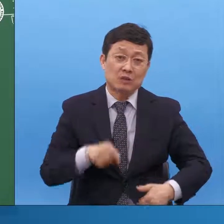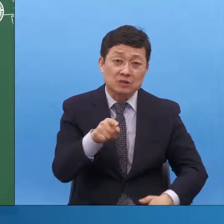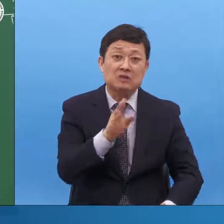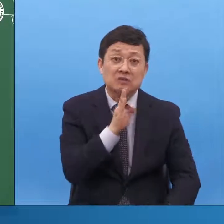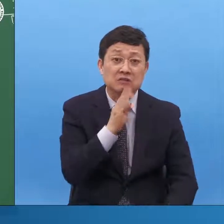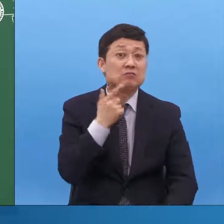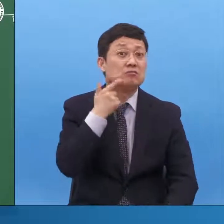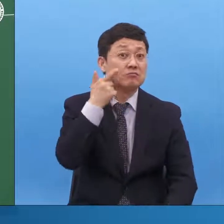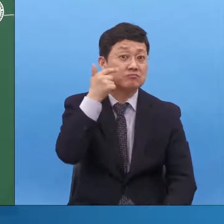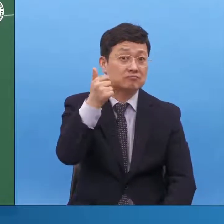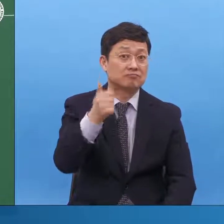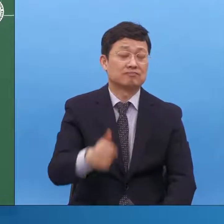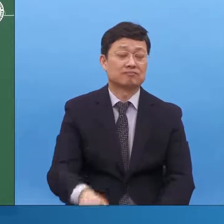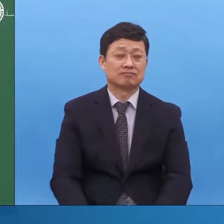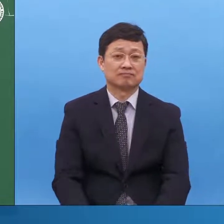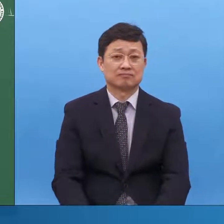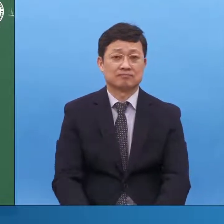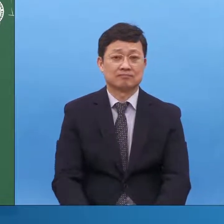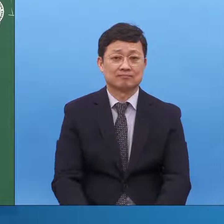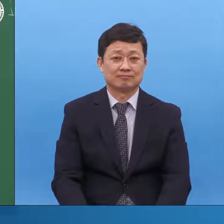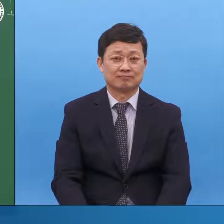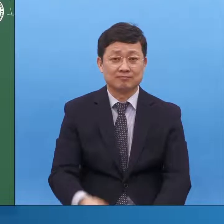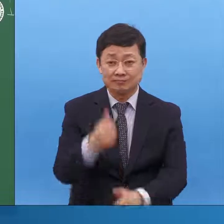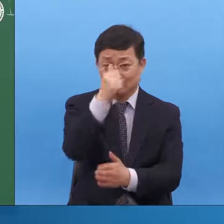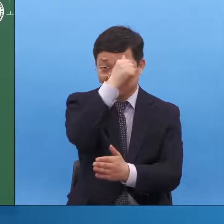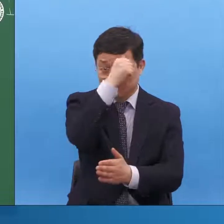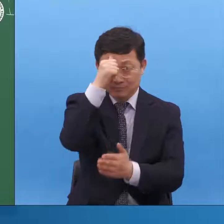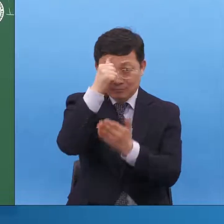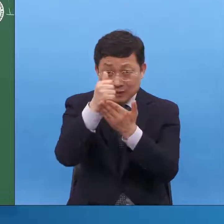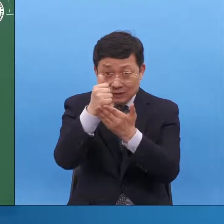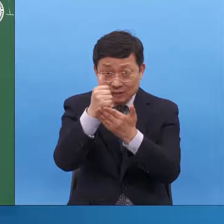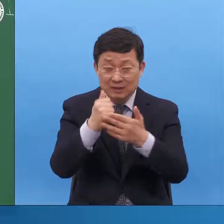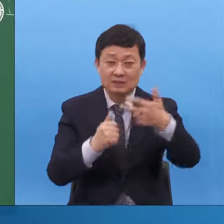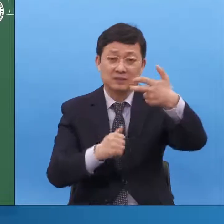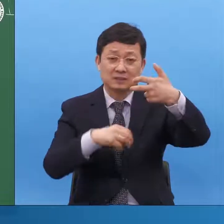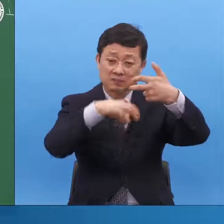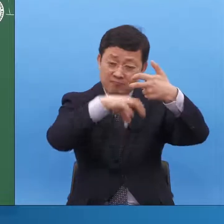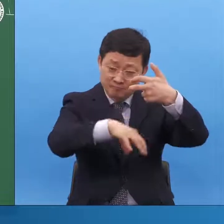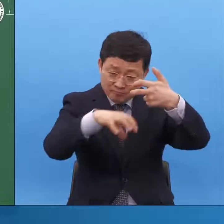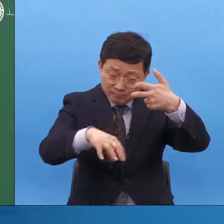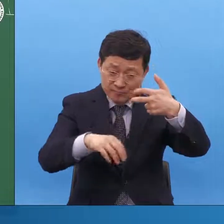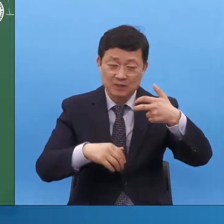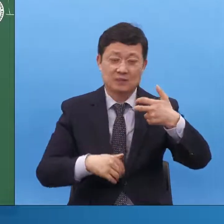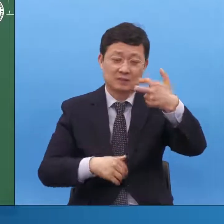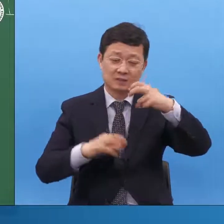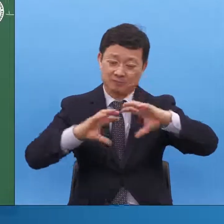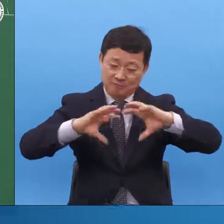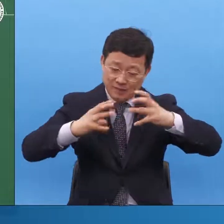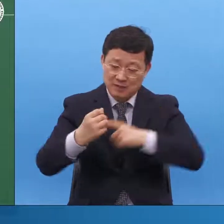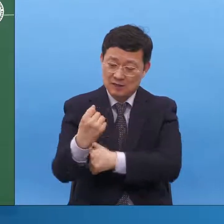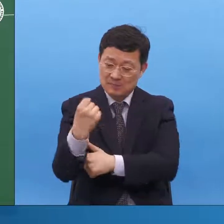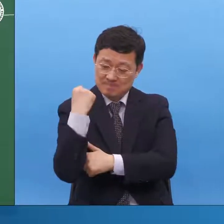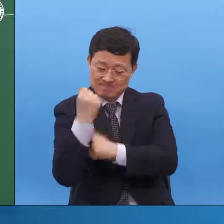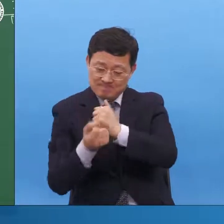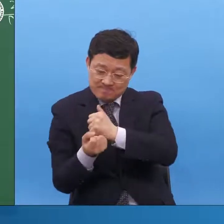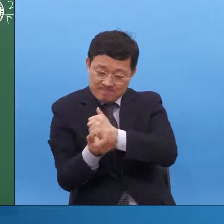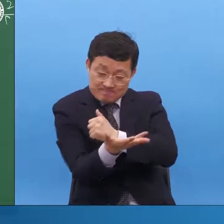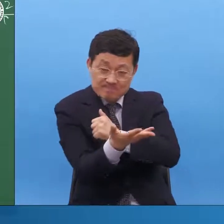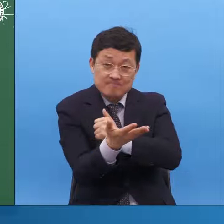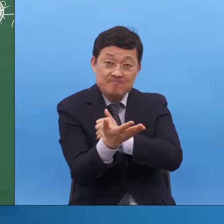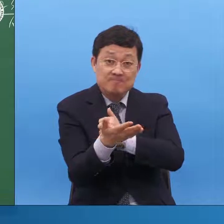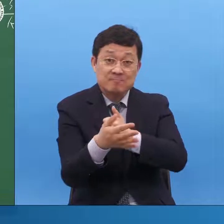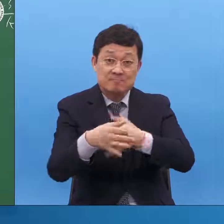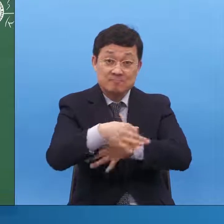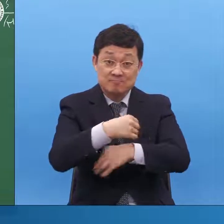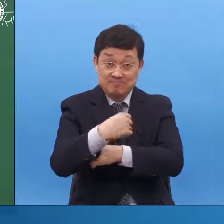the pastor. 장로님들은 70지역 70나라 영향 줄 수 있어야 돼요. And elders, you must be able to influence the 70 regions, the 70